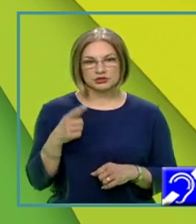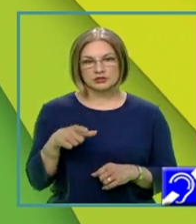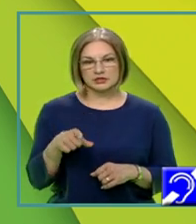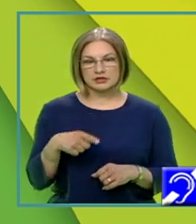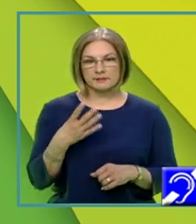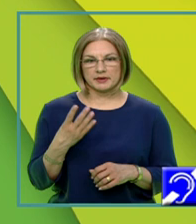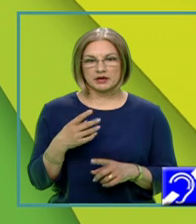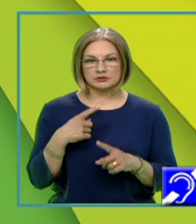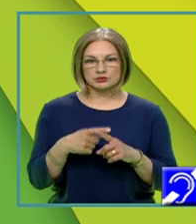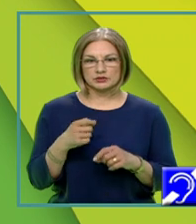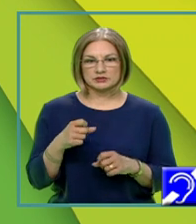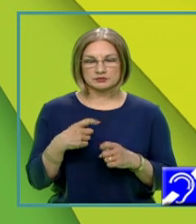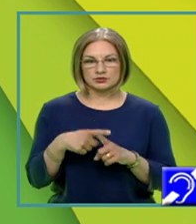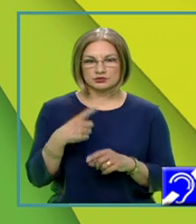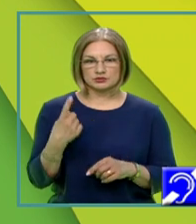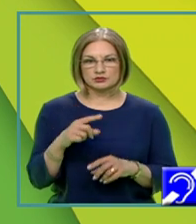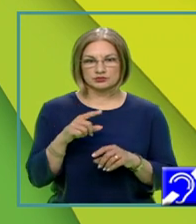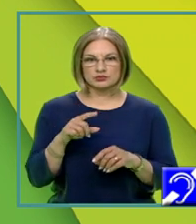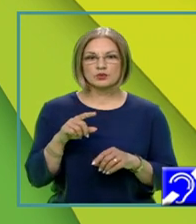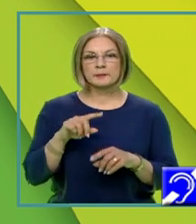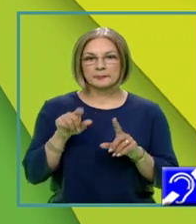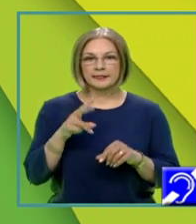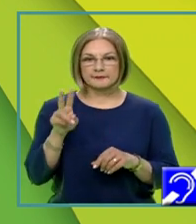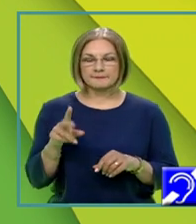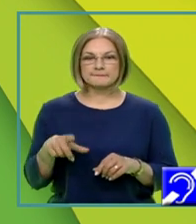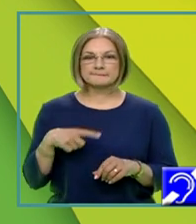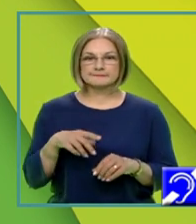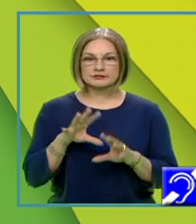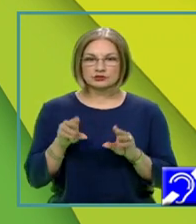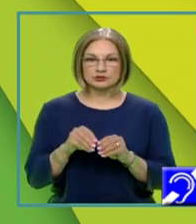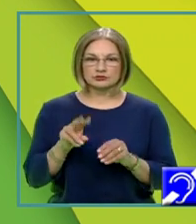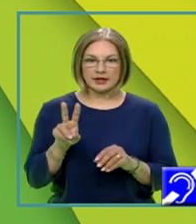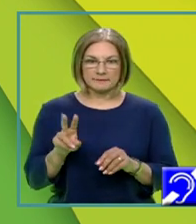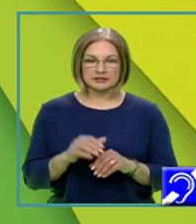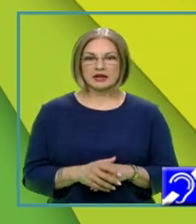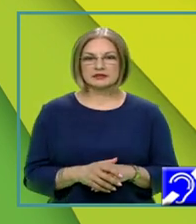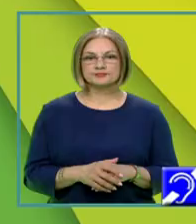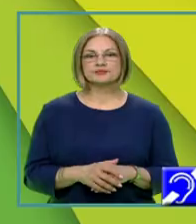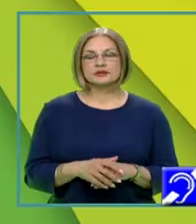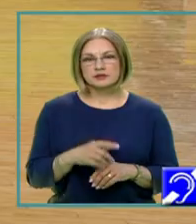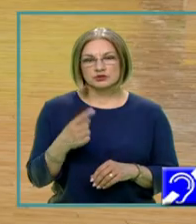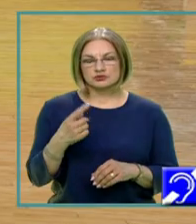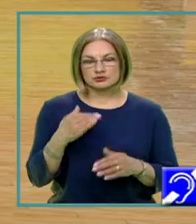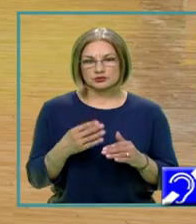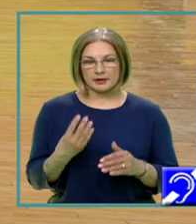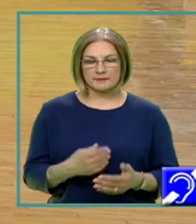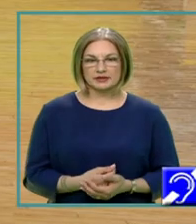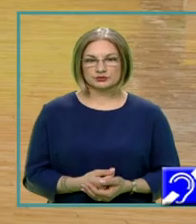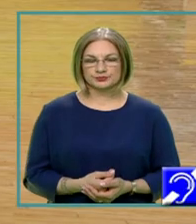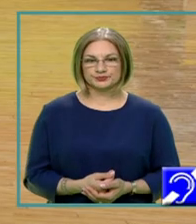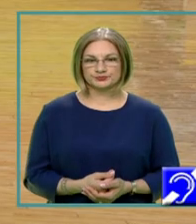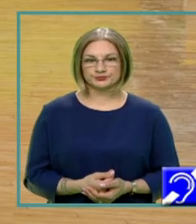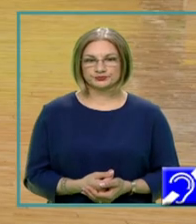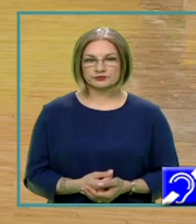4 x plus 1 pe lângă 4 x plus 1 este 4 x plus 1 totul la pătrat minus 1 supra 4 Deci cum